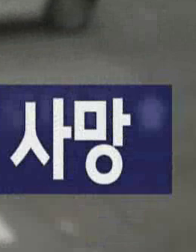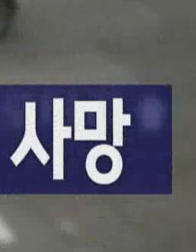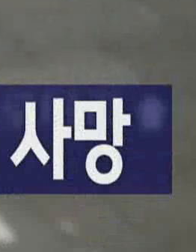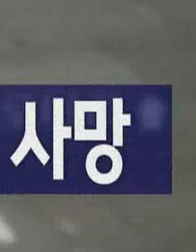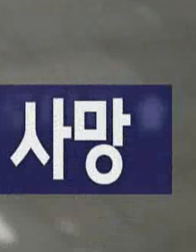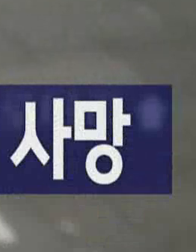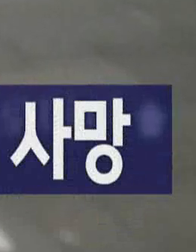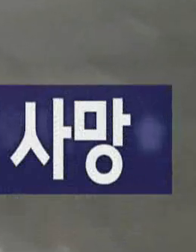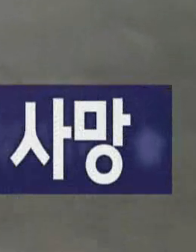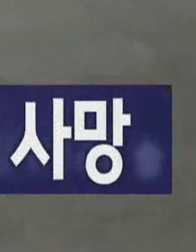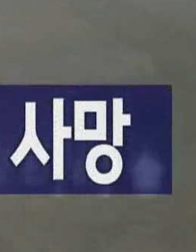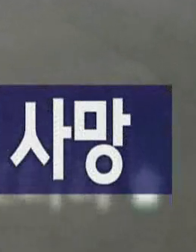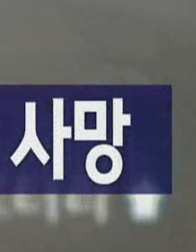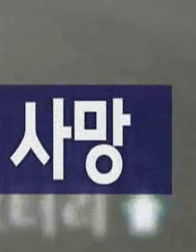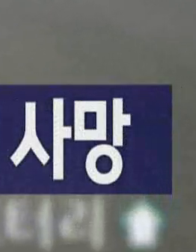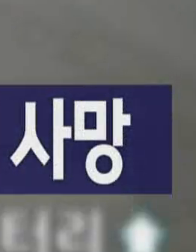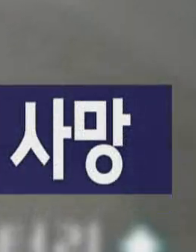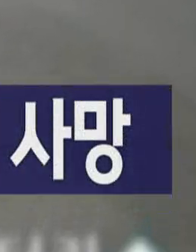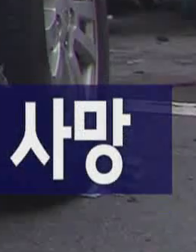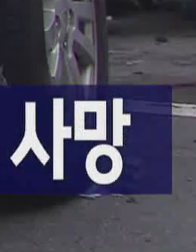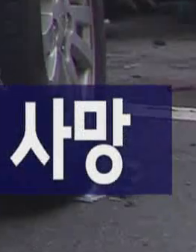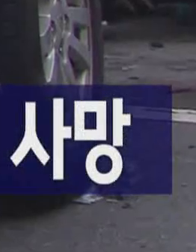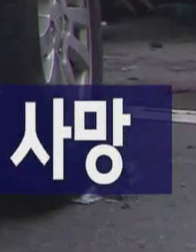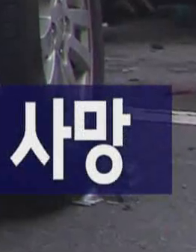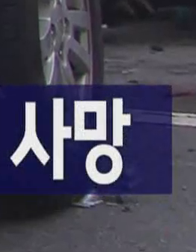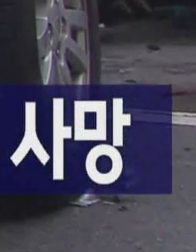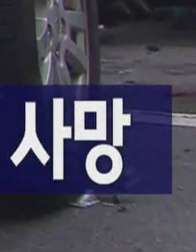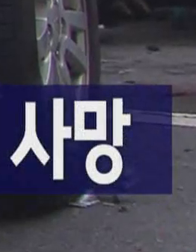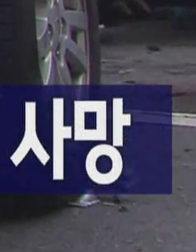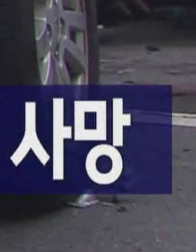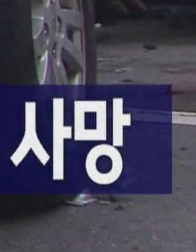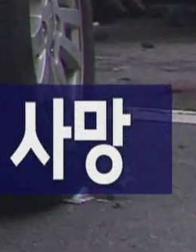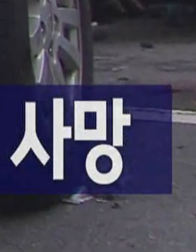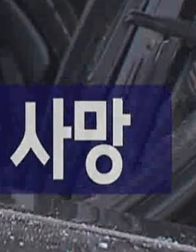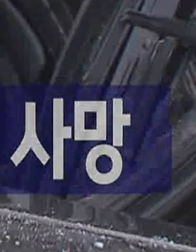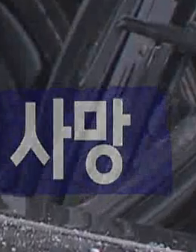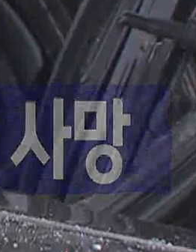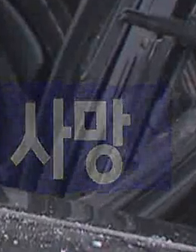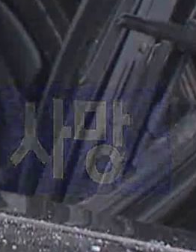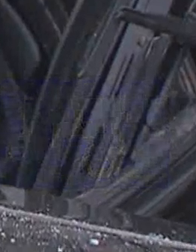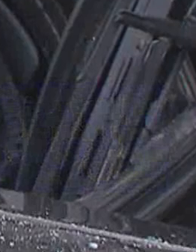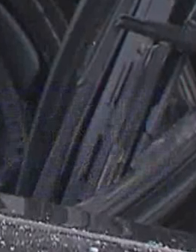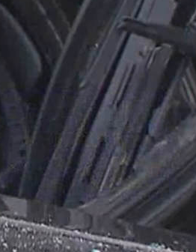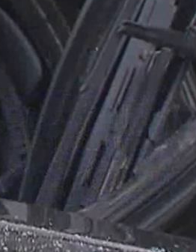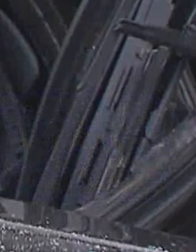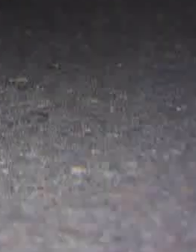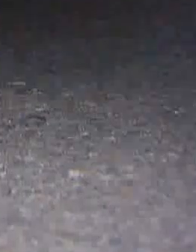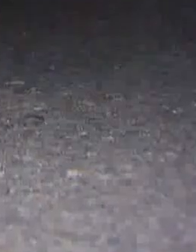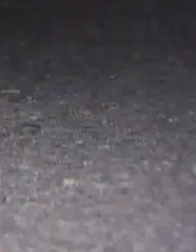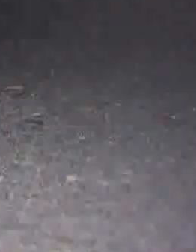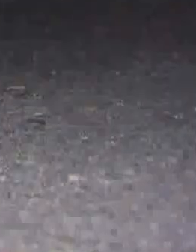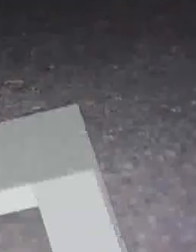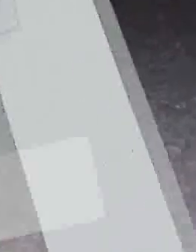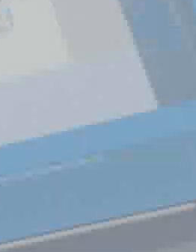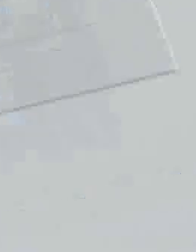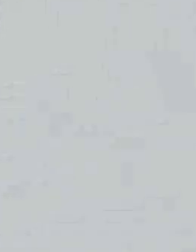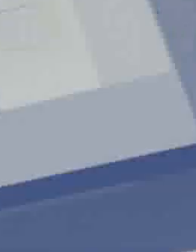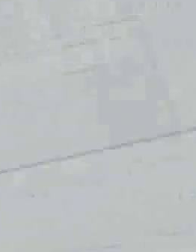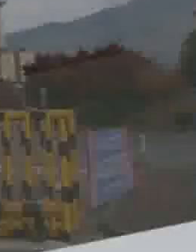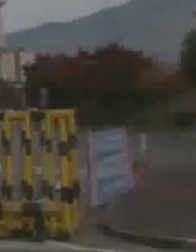보행자와 신호대기 중인 차량을 덮쳤습니다. 이 사고로 공공근로자를 포함한 3명이 숨지고 9명이 다쳤습니다.